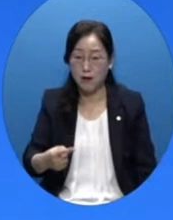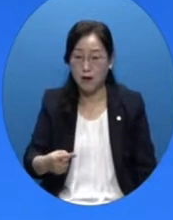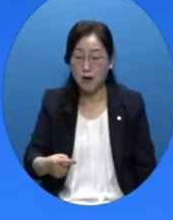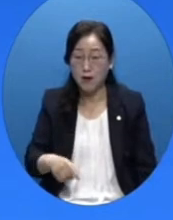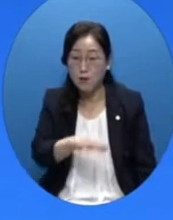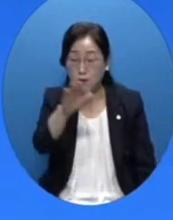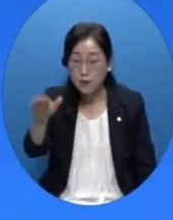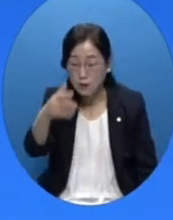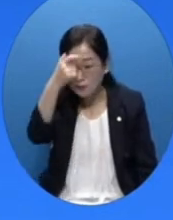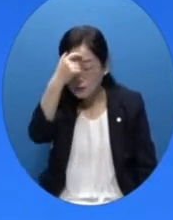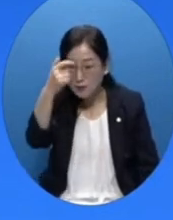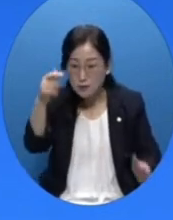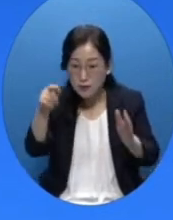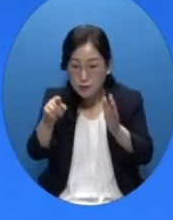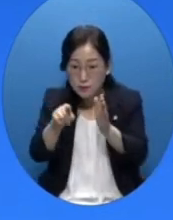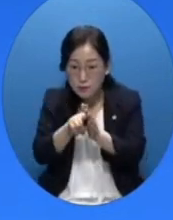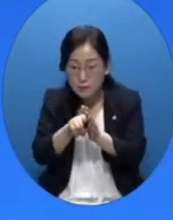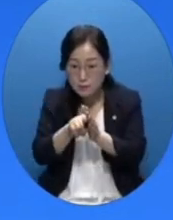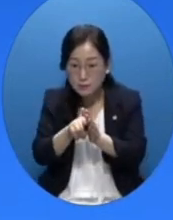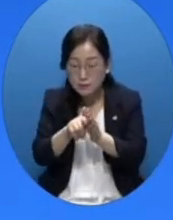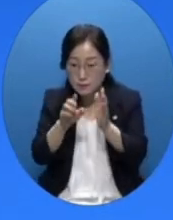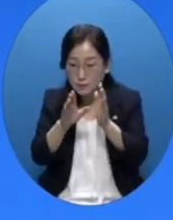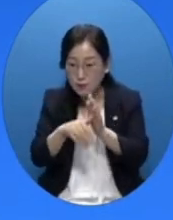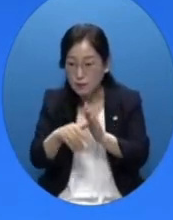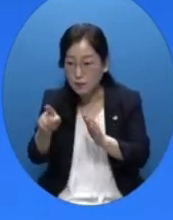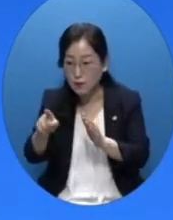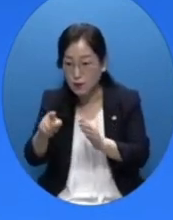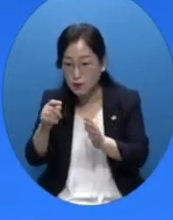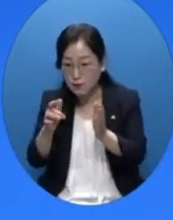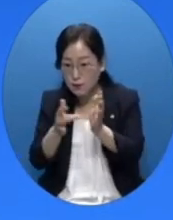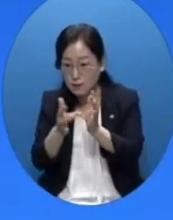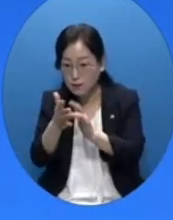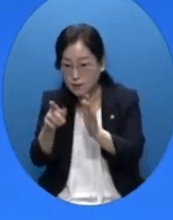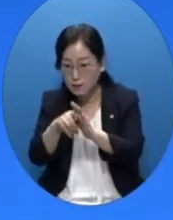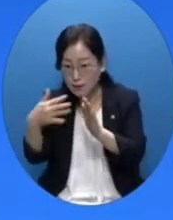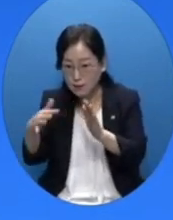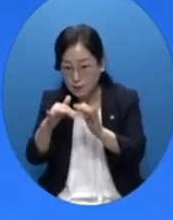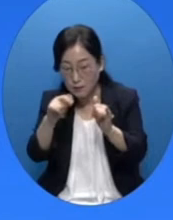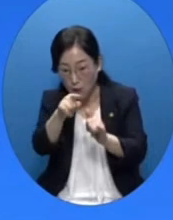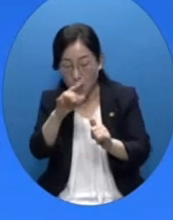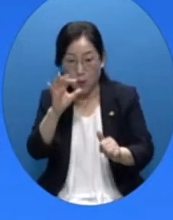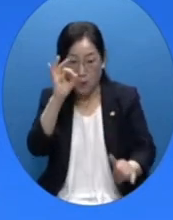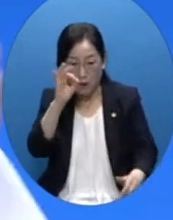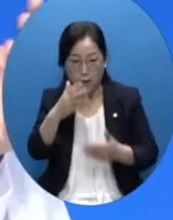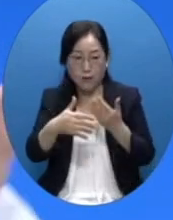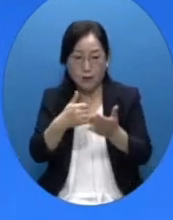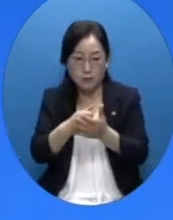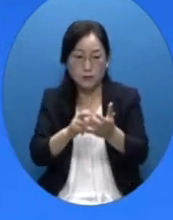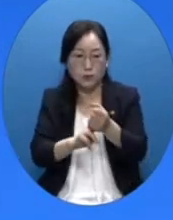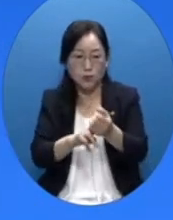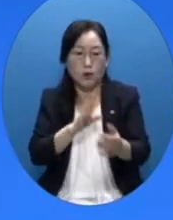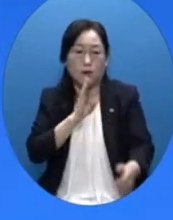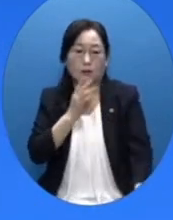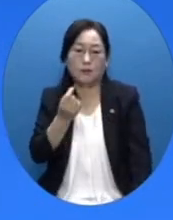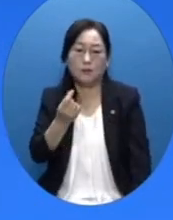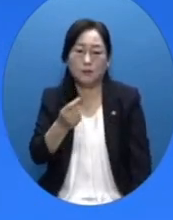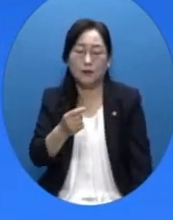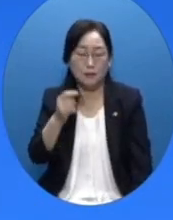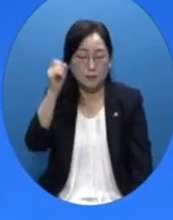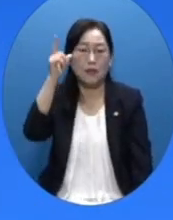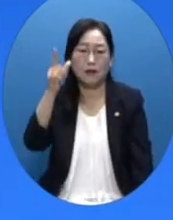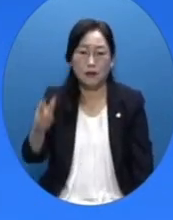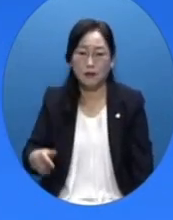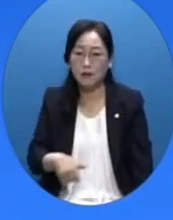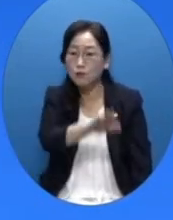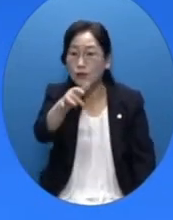않은 사람이 아 저 사람들은 하나님이 함께 하는 구나 하는 것을 알게 되는 것입니다 여러분 예수 믿는 사람은 예수는